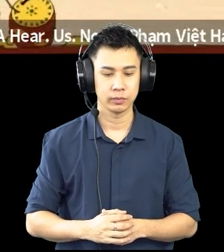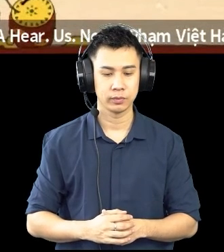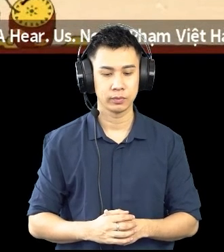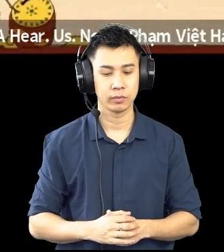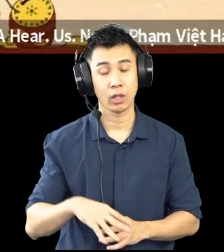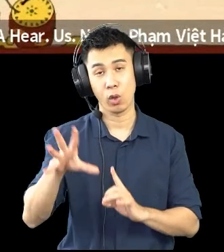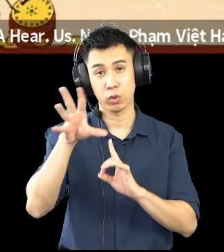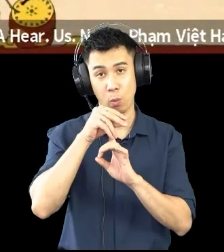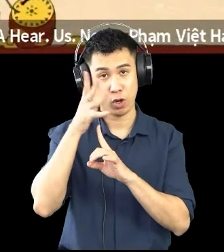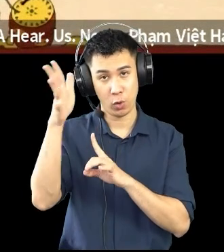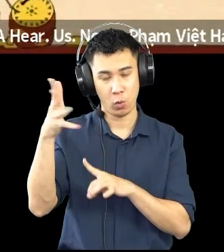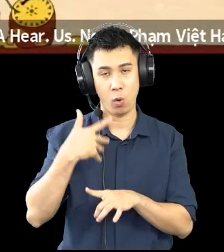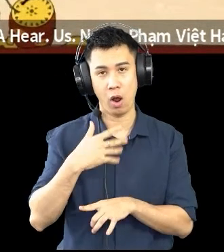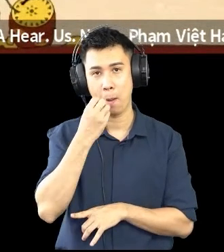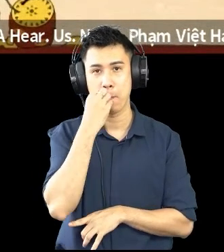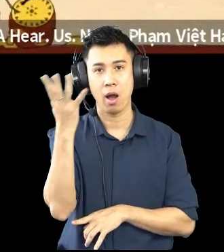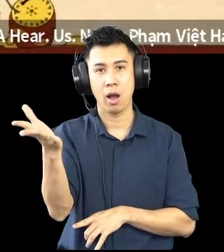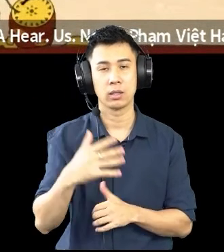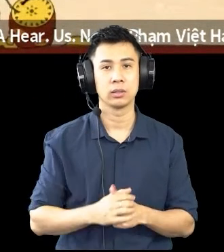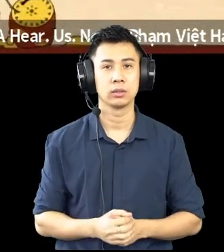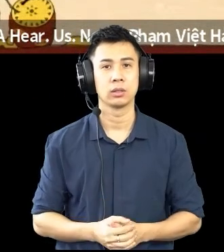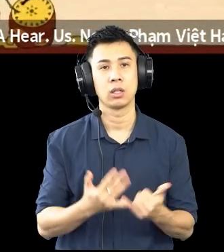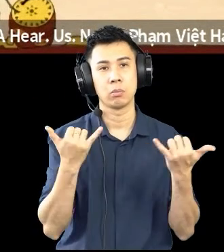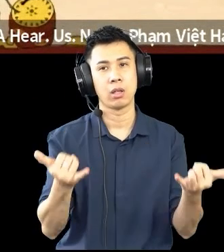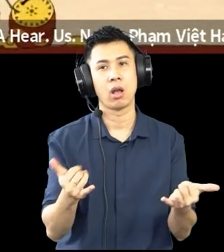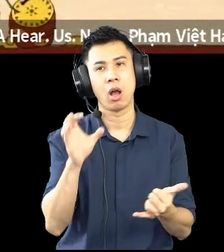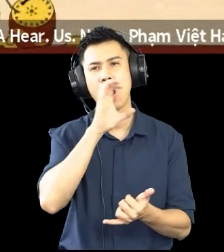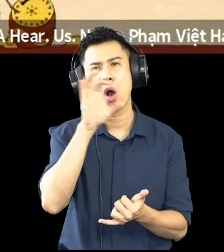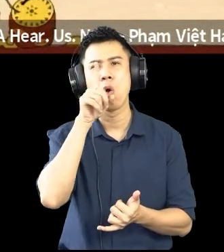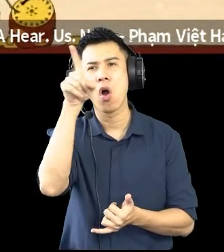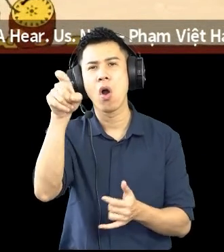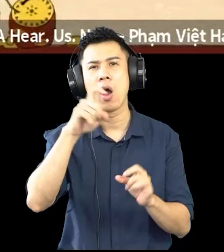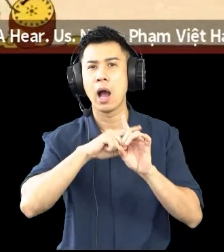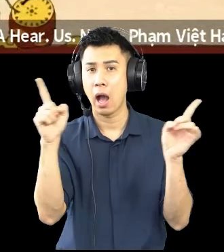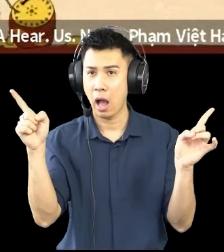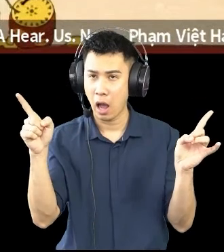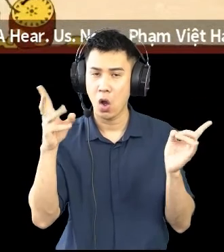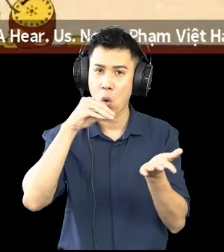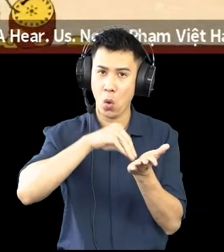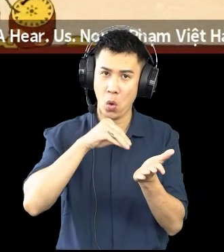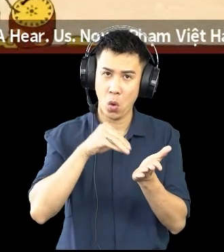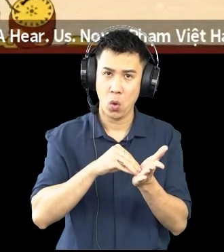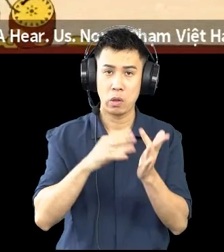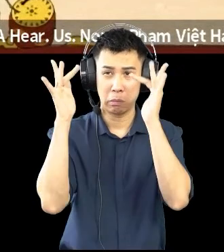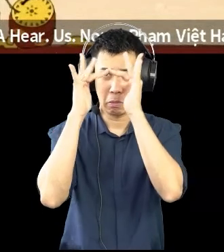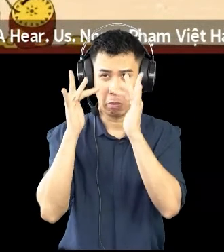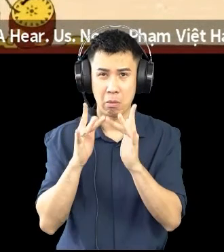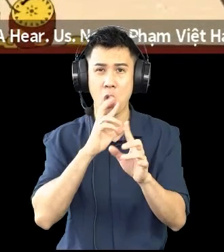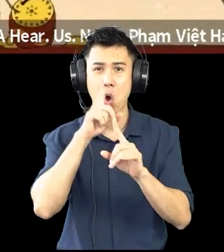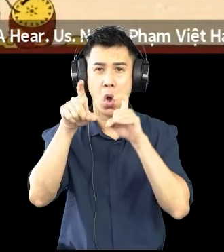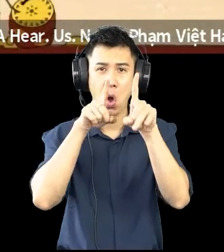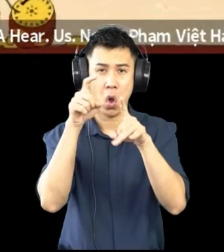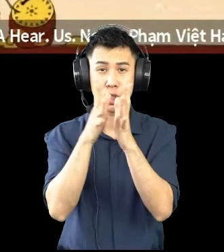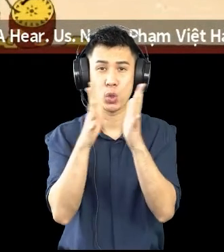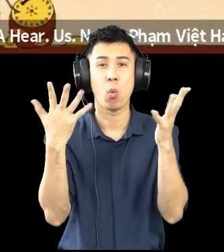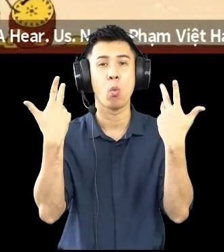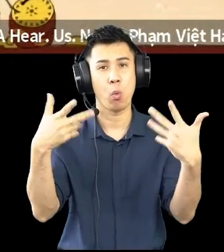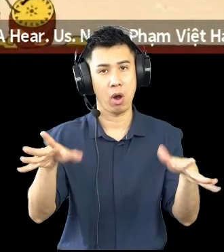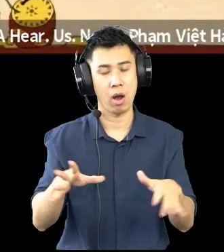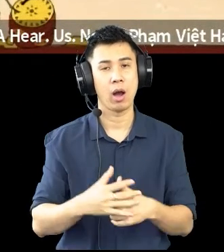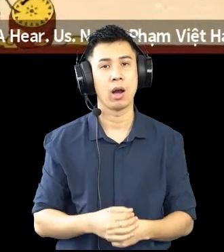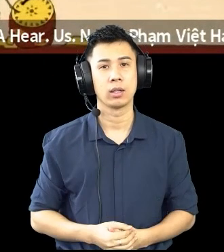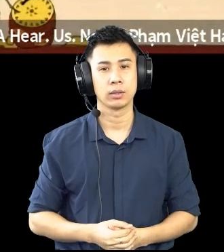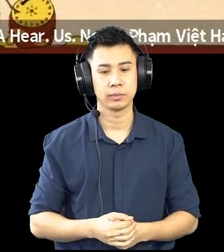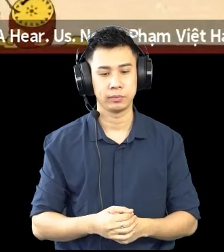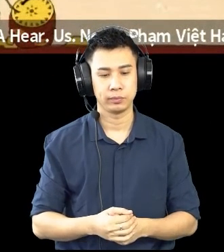Rất là cảm ơn Hải. Ở đây còn một vài câu hỏi khác nữa thì ở trong box chat có rất là nhiều ạ, thì em xin phép là sẽ được